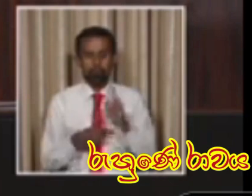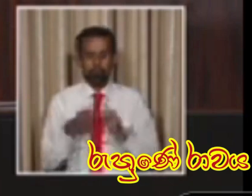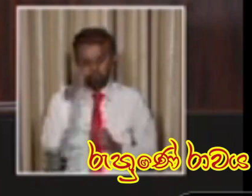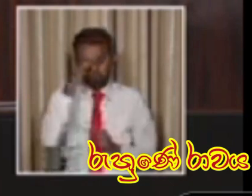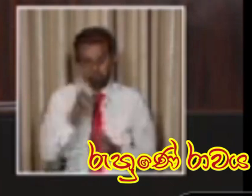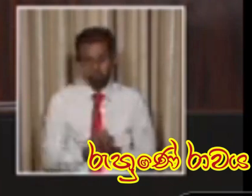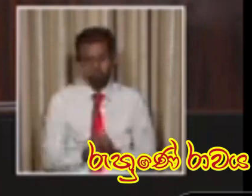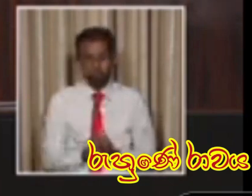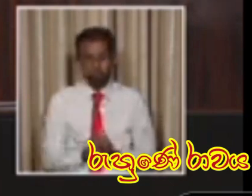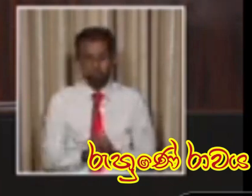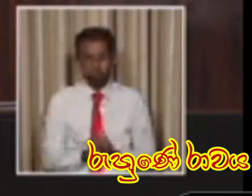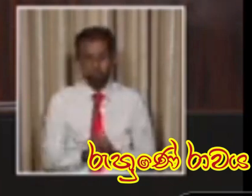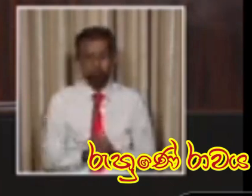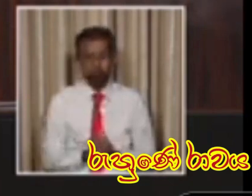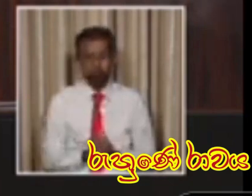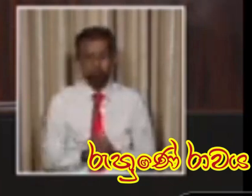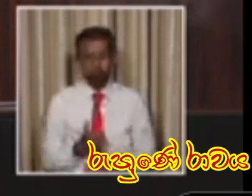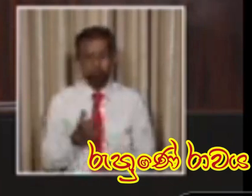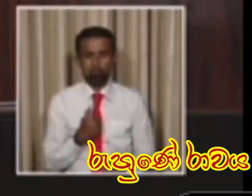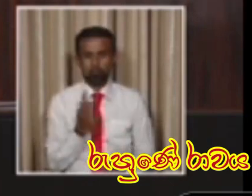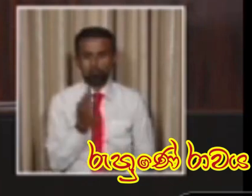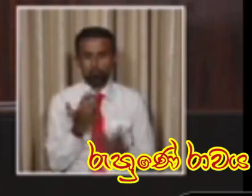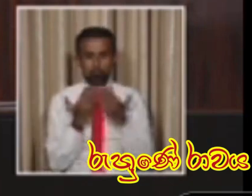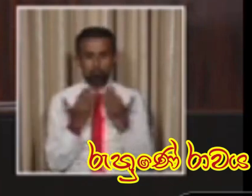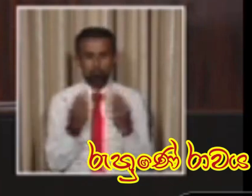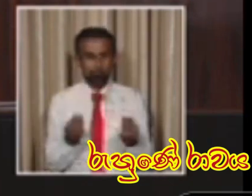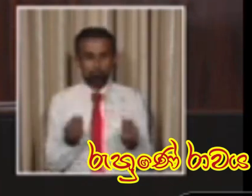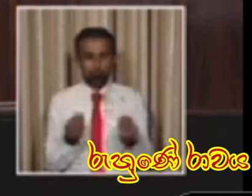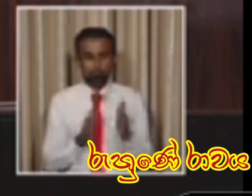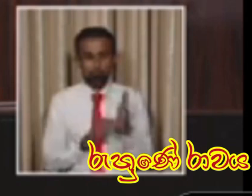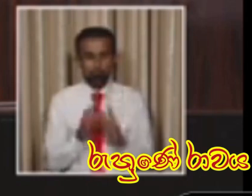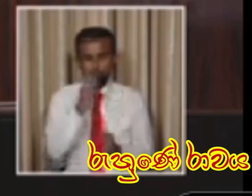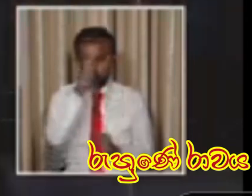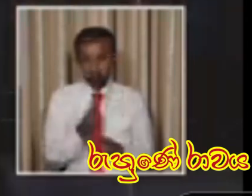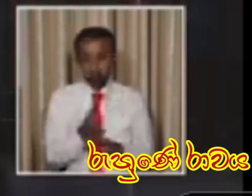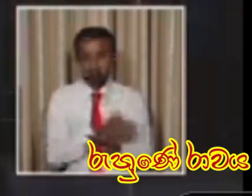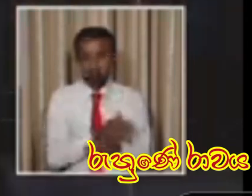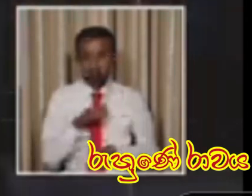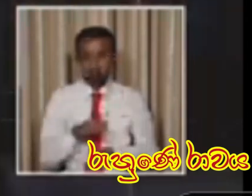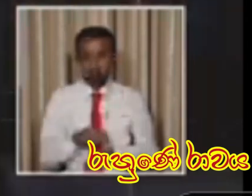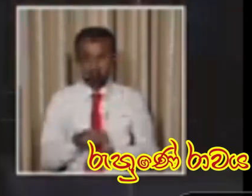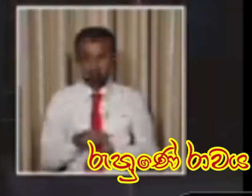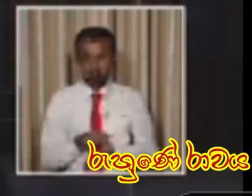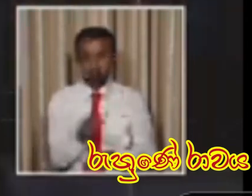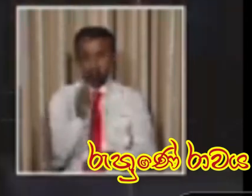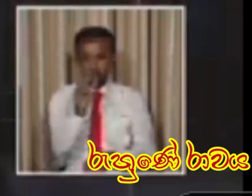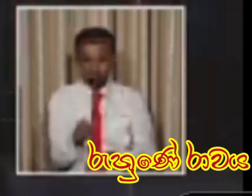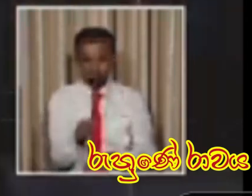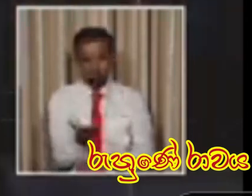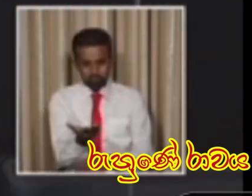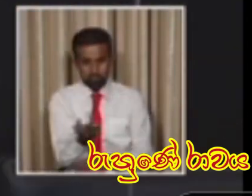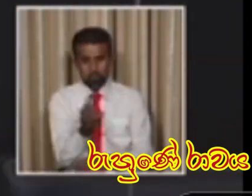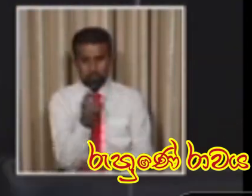කතානායකතුමනි, මම මුලින්ම ස්තුතිවන්ත වෙනවා ගරු ඇමතුමාට. මීට කලින් අවස්ථාවක ඔබතුමාගෙන් අපි ඉල්ලා